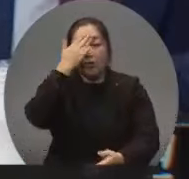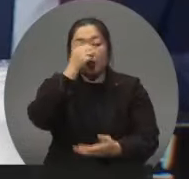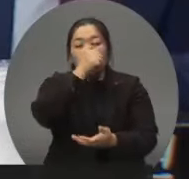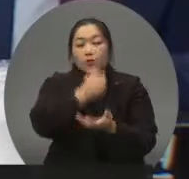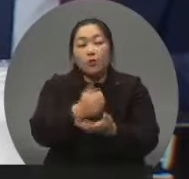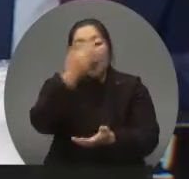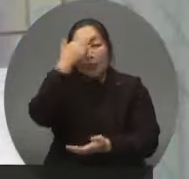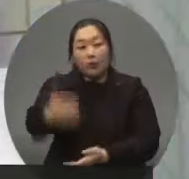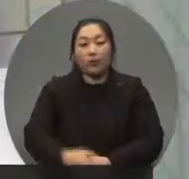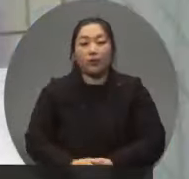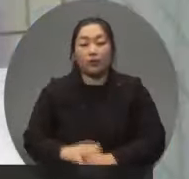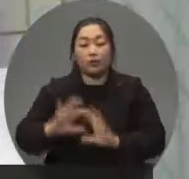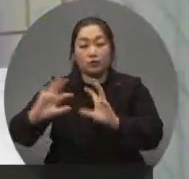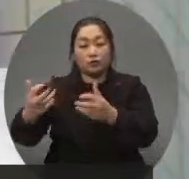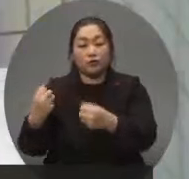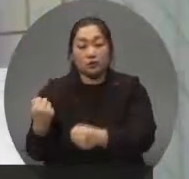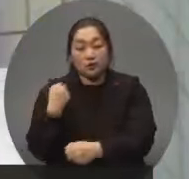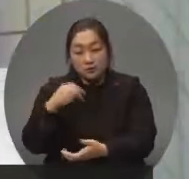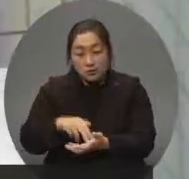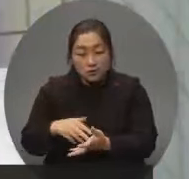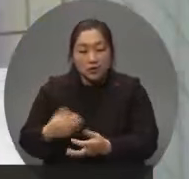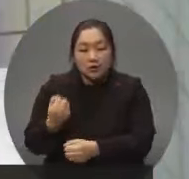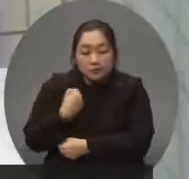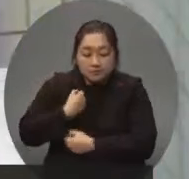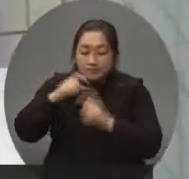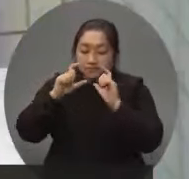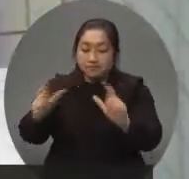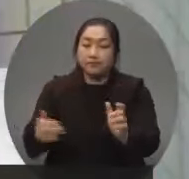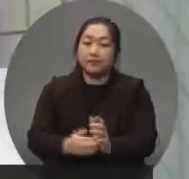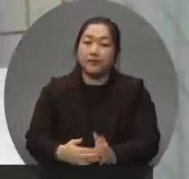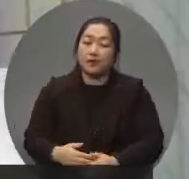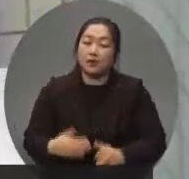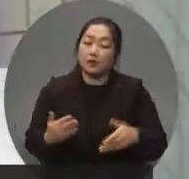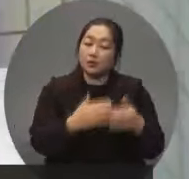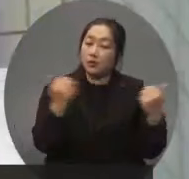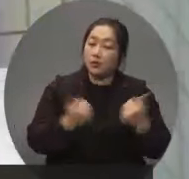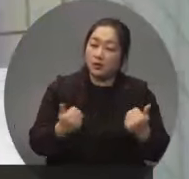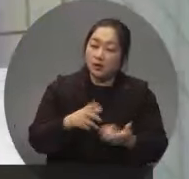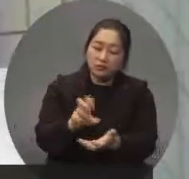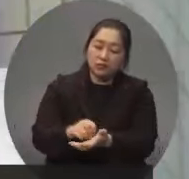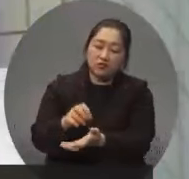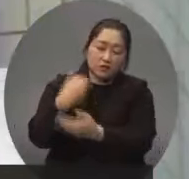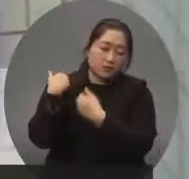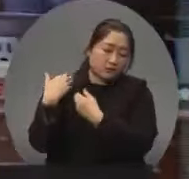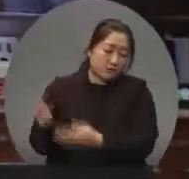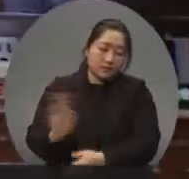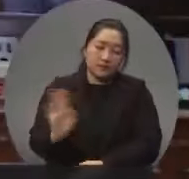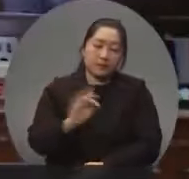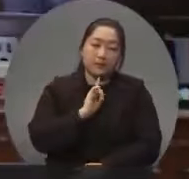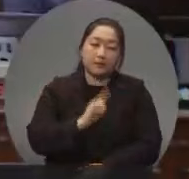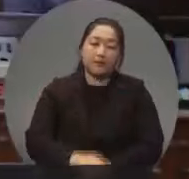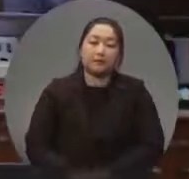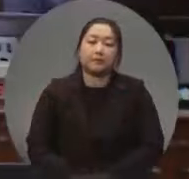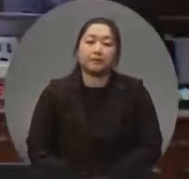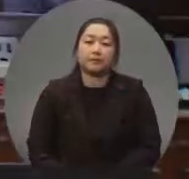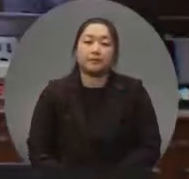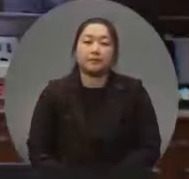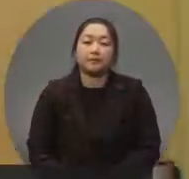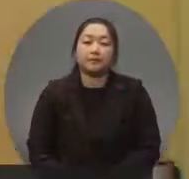국민의 힘은 주의를 주는데 그쳤고 도의회도 문제삼기 않기로 결론을 냈습니다 정재영